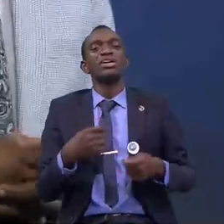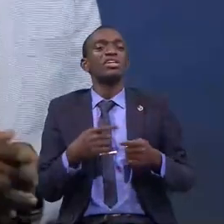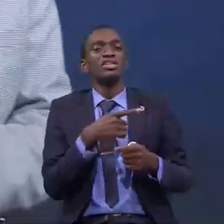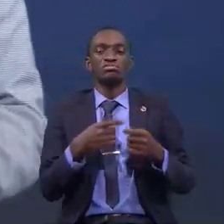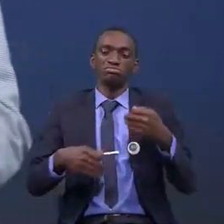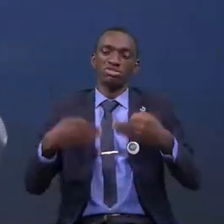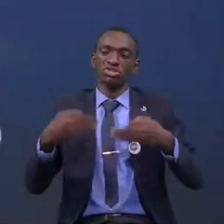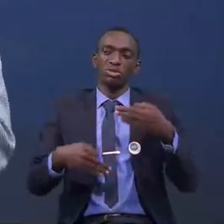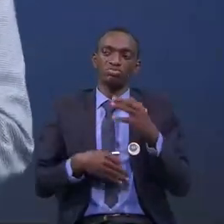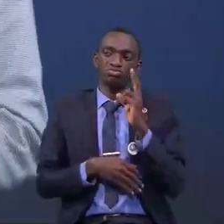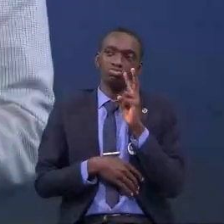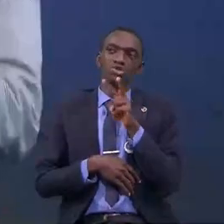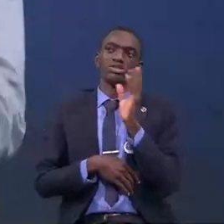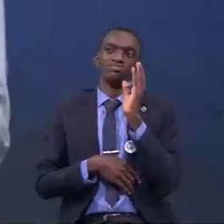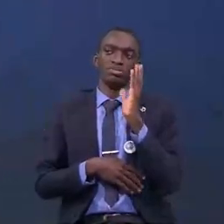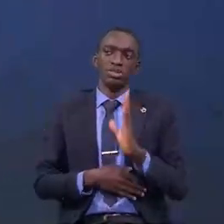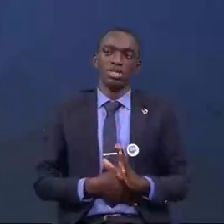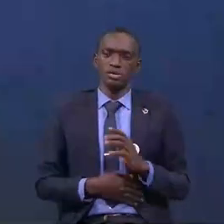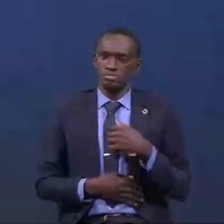ils jugent le prédicateur.